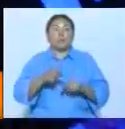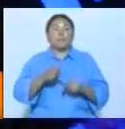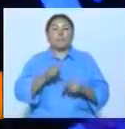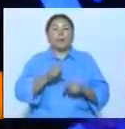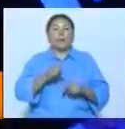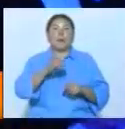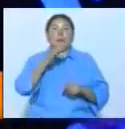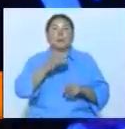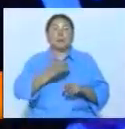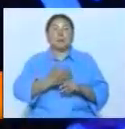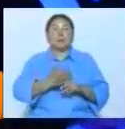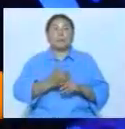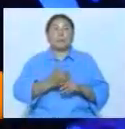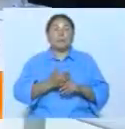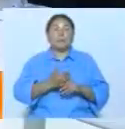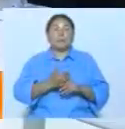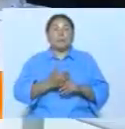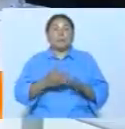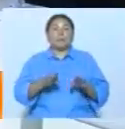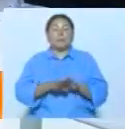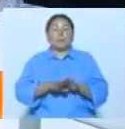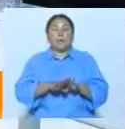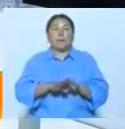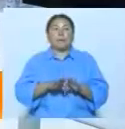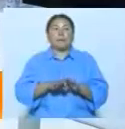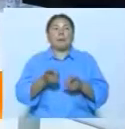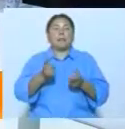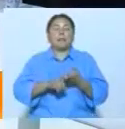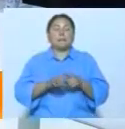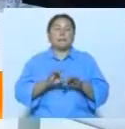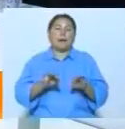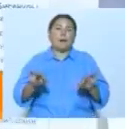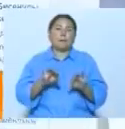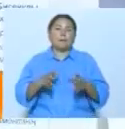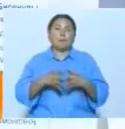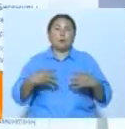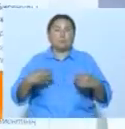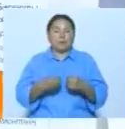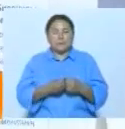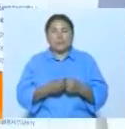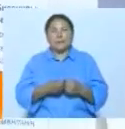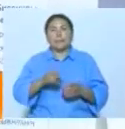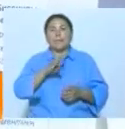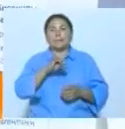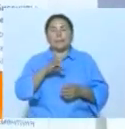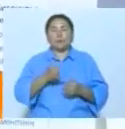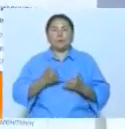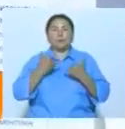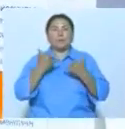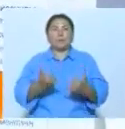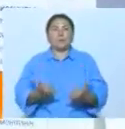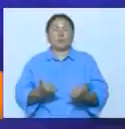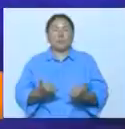рөлі мен маңызын беделін айқындау, сондай-ақ жанұяның өзара байланысын нығайтып, отбасы құндылықтарын насихаттау. Ұйымдастырушылардың